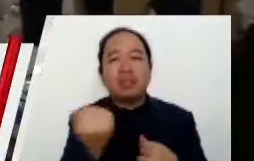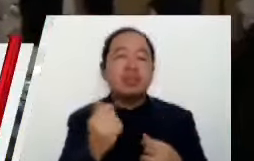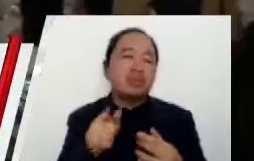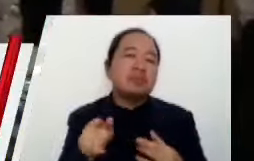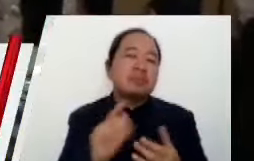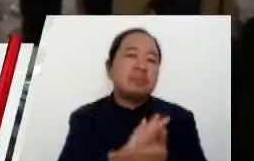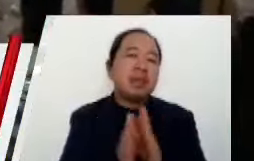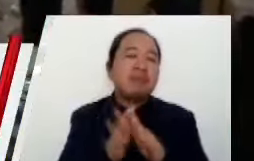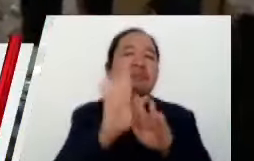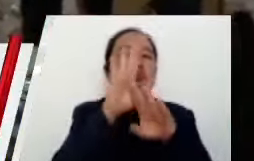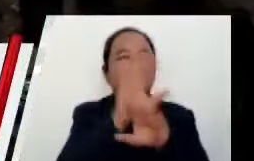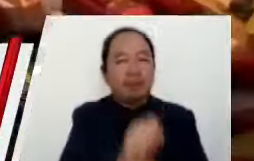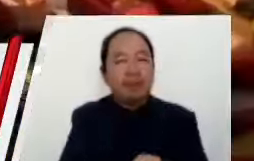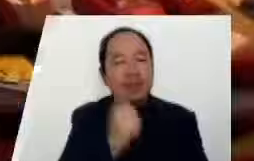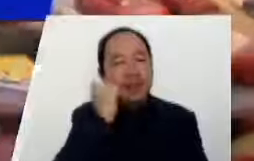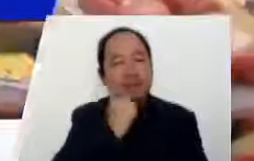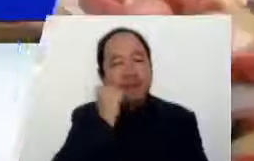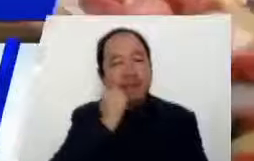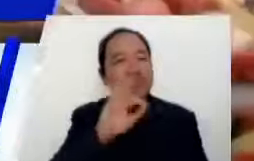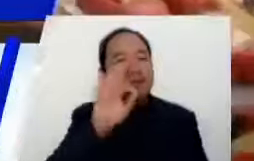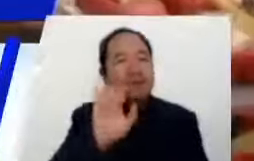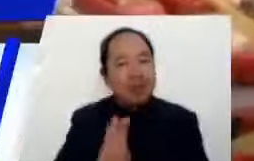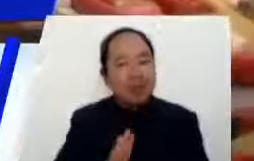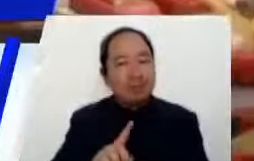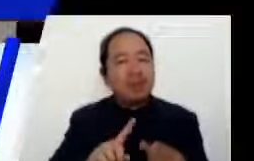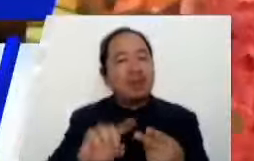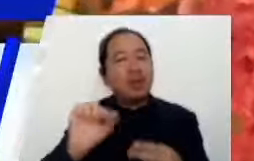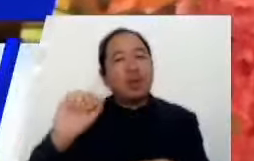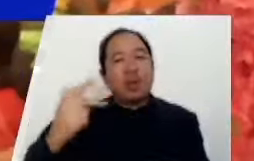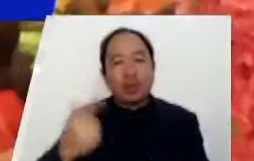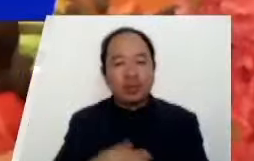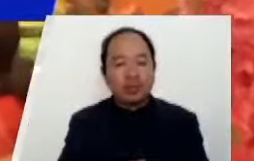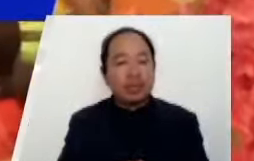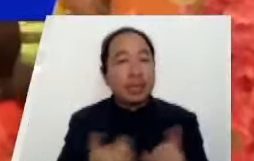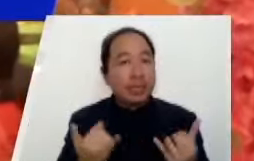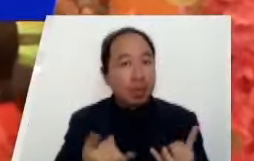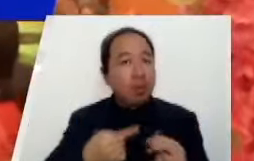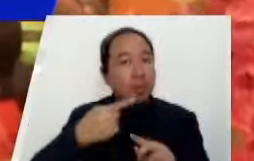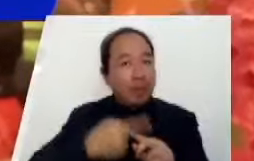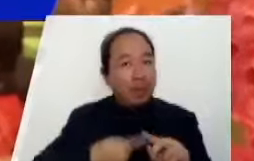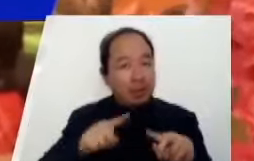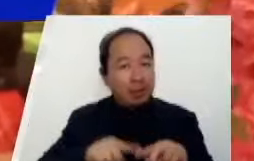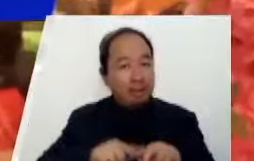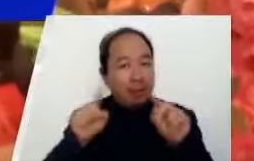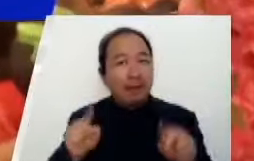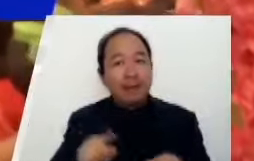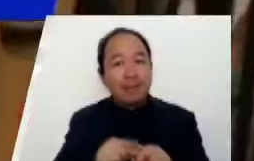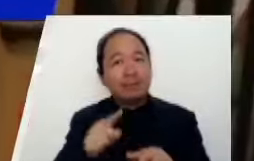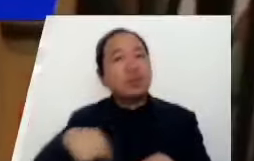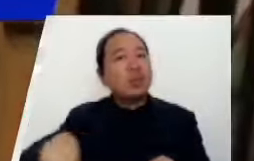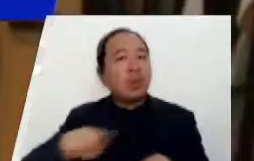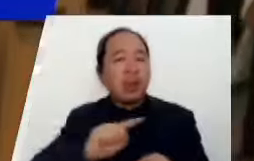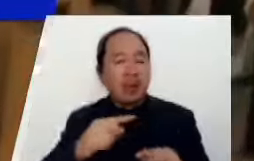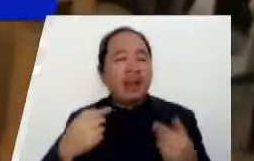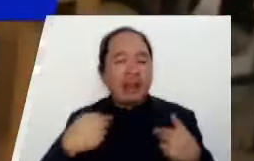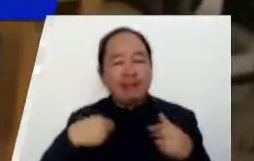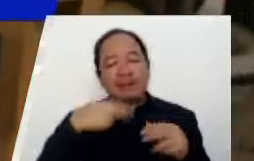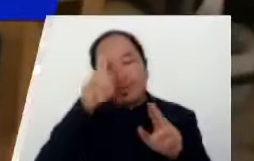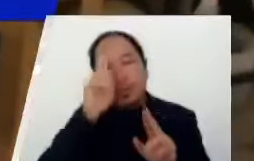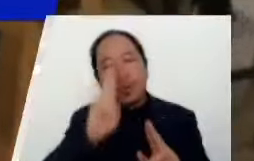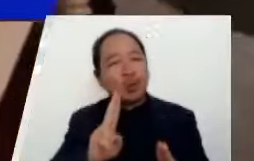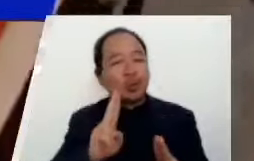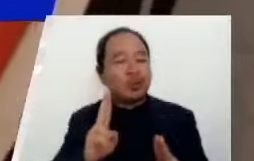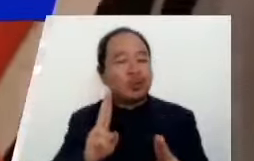February and August. Ngayong buwan ng mga puso, ipinaramdam ng ating mga bayaning kapuso ang kanilang pagmamahal